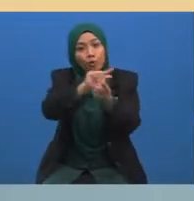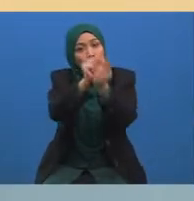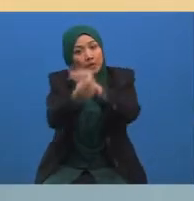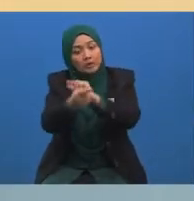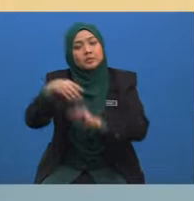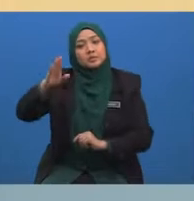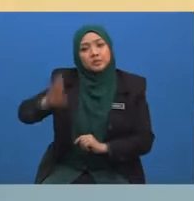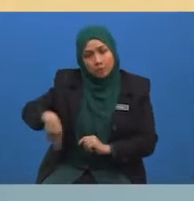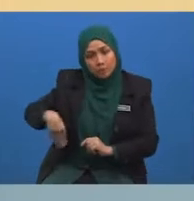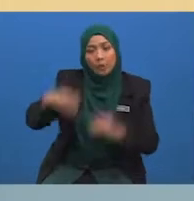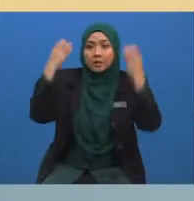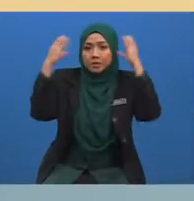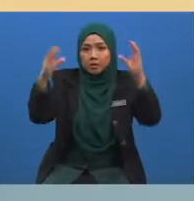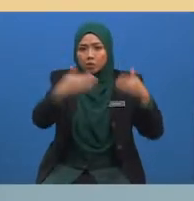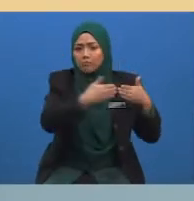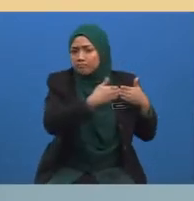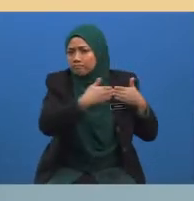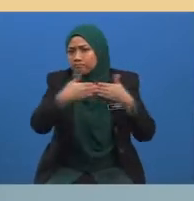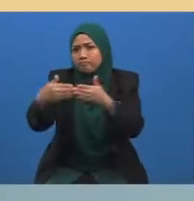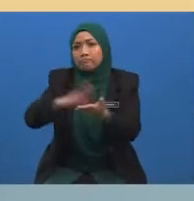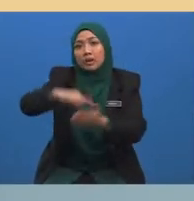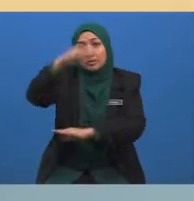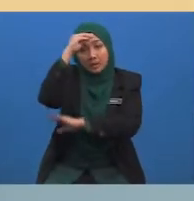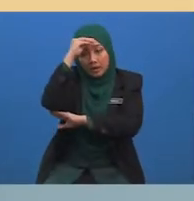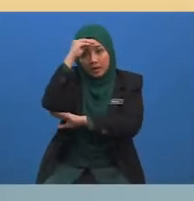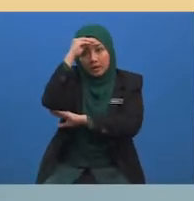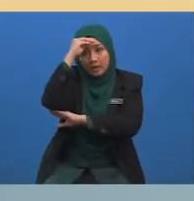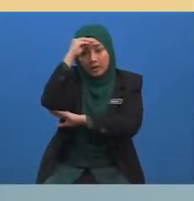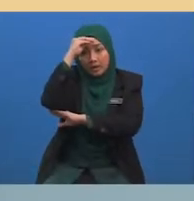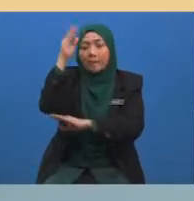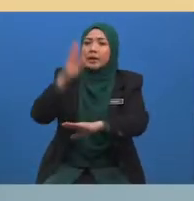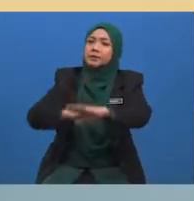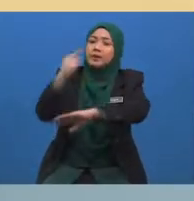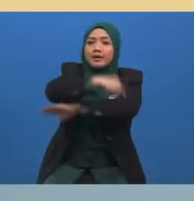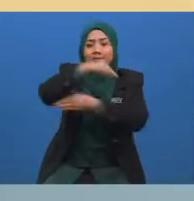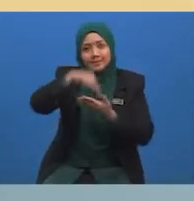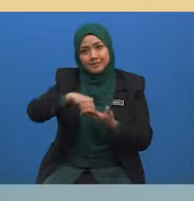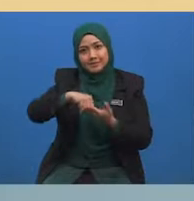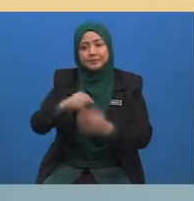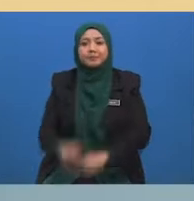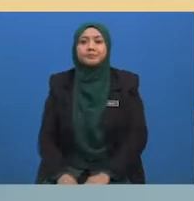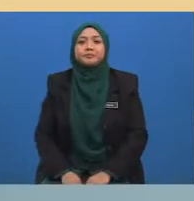sebelum cikgu meneruskan lagi pembelajaran kita pada hari ini.